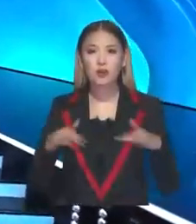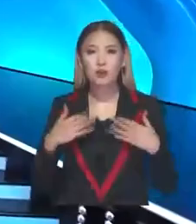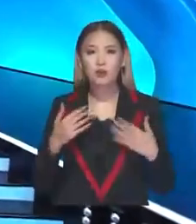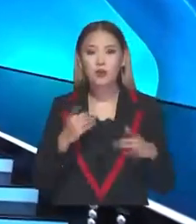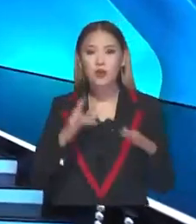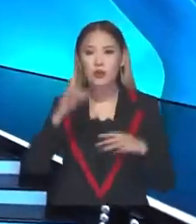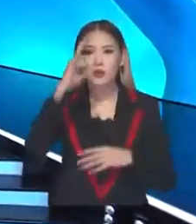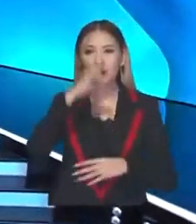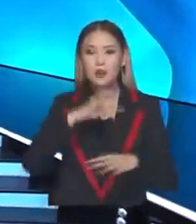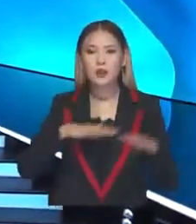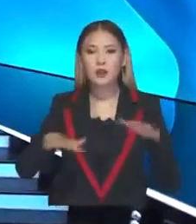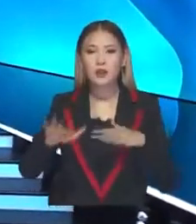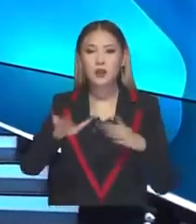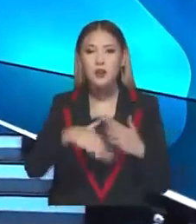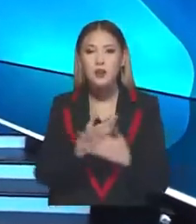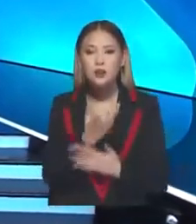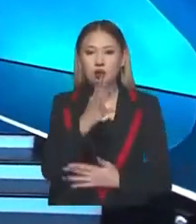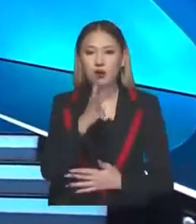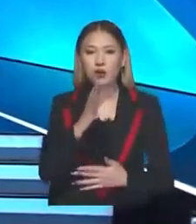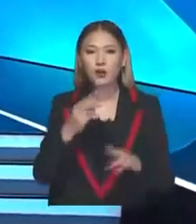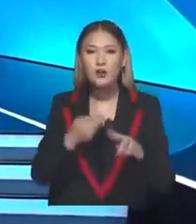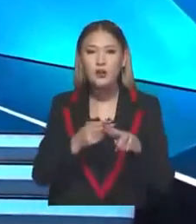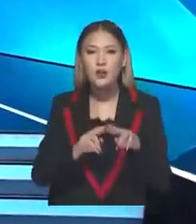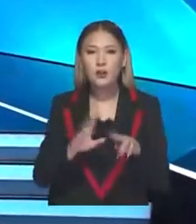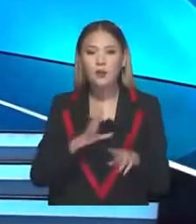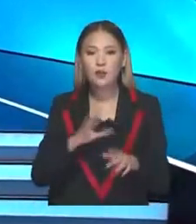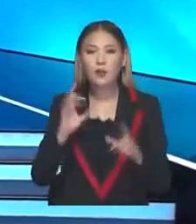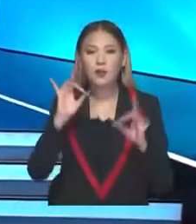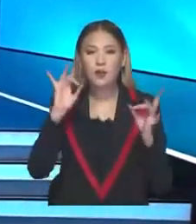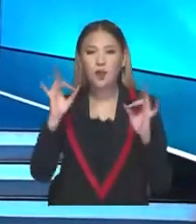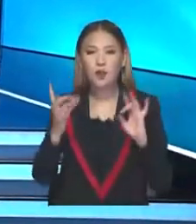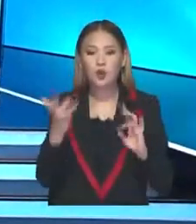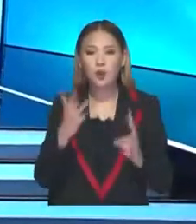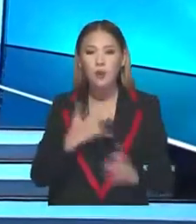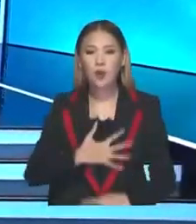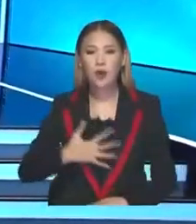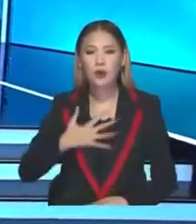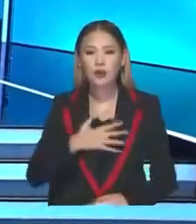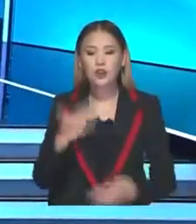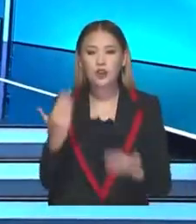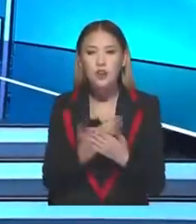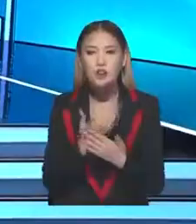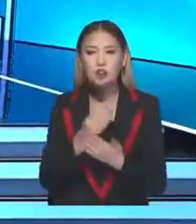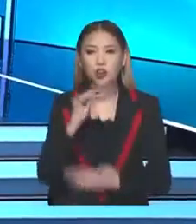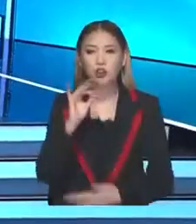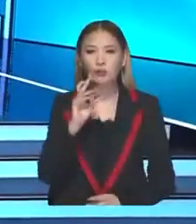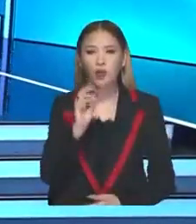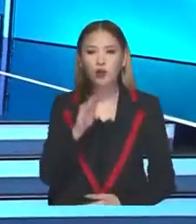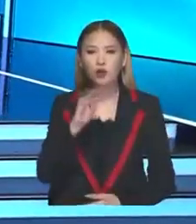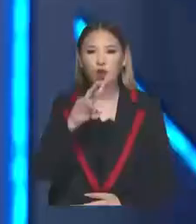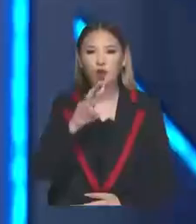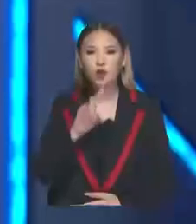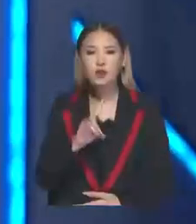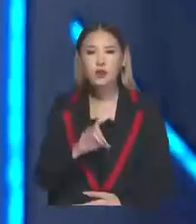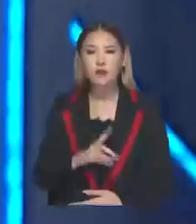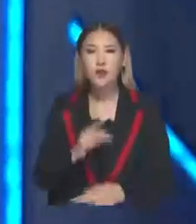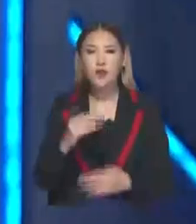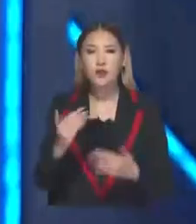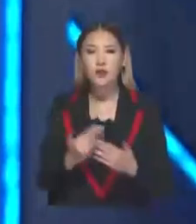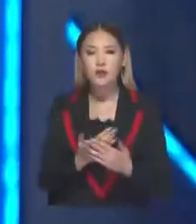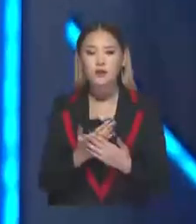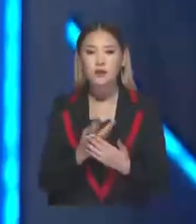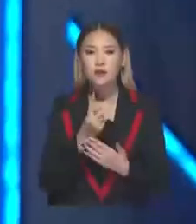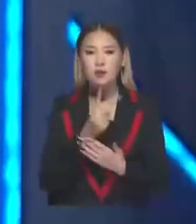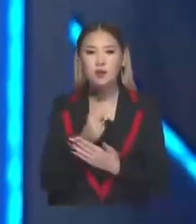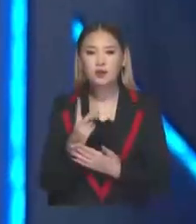Ассалаумағалейкум, қазақ елі. Жаңа арна, жаңа уақыт елестіп білу тиіс. Маңызды жаңалықтар Жібек Жол арнасында. Эфирде Әнуар